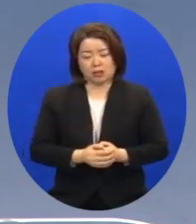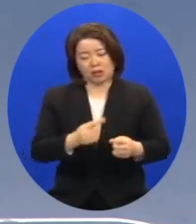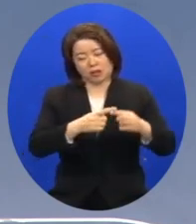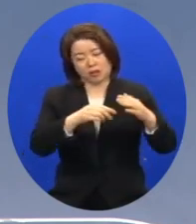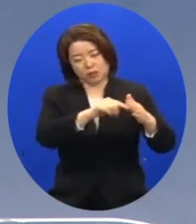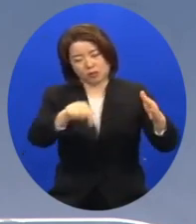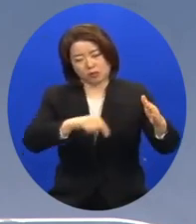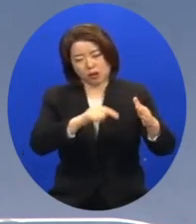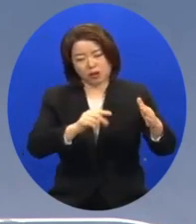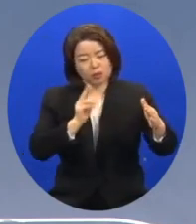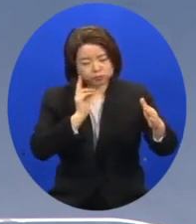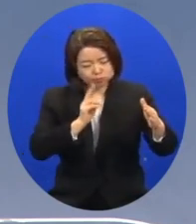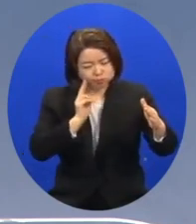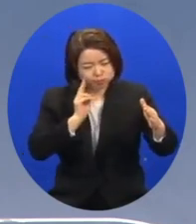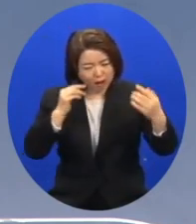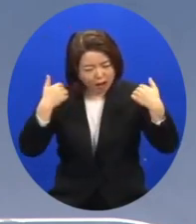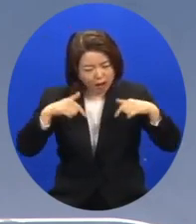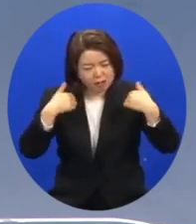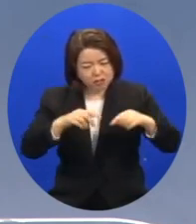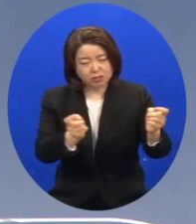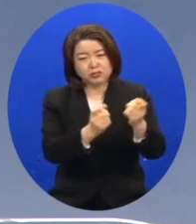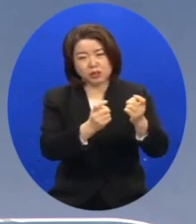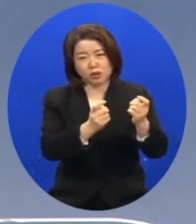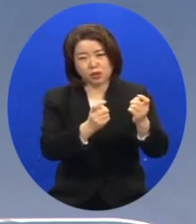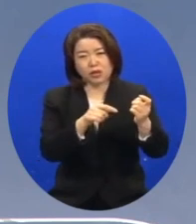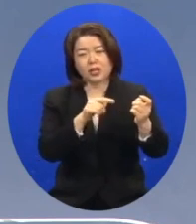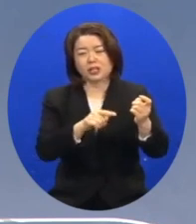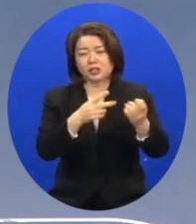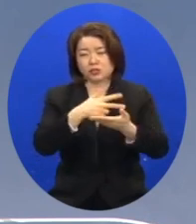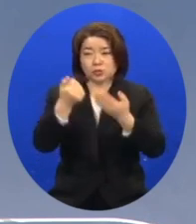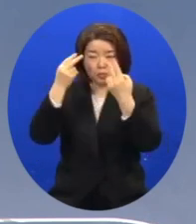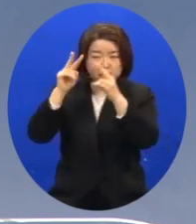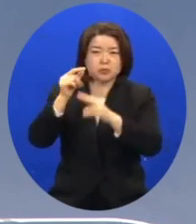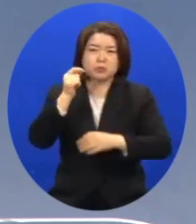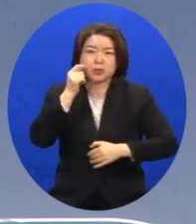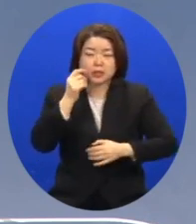버리는 거죠 주님을 바라보지 못 하니까 그런 것입니다